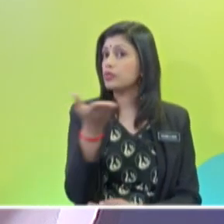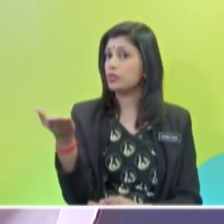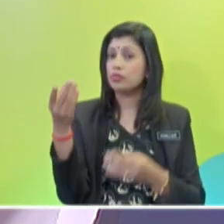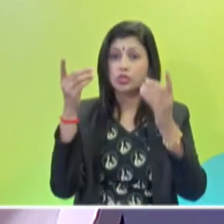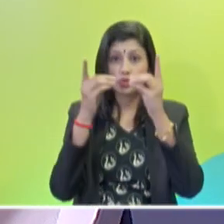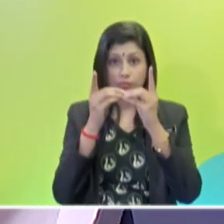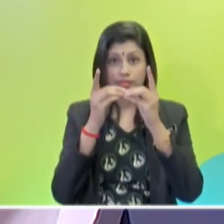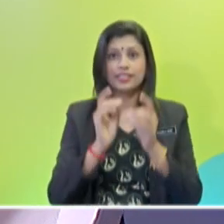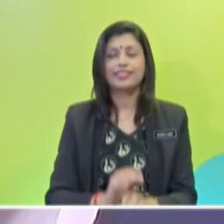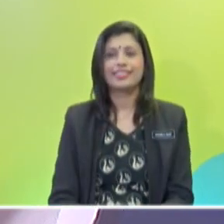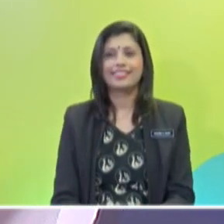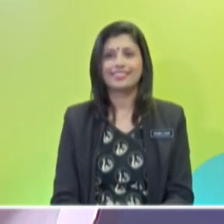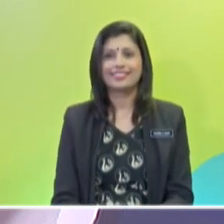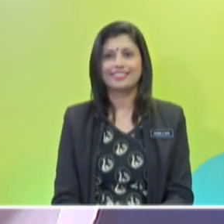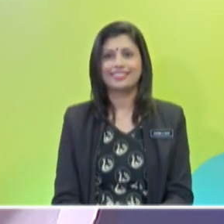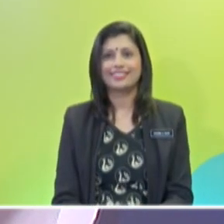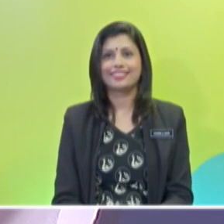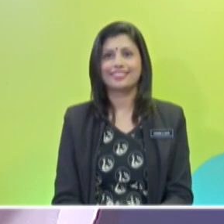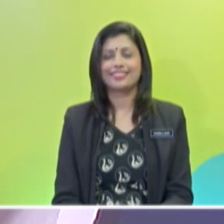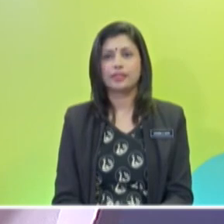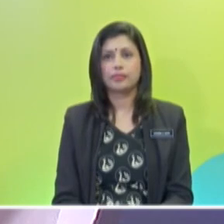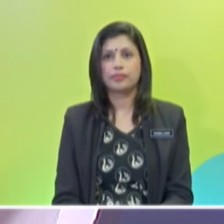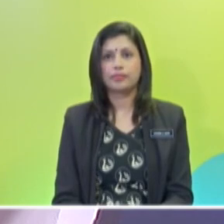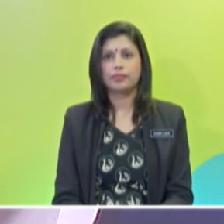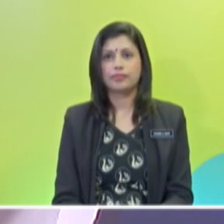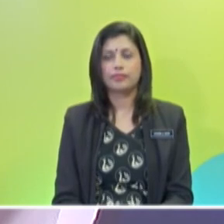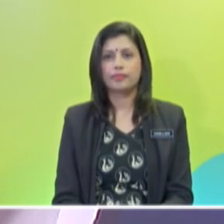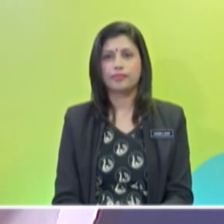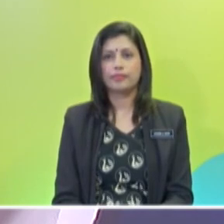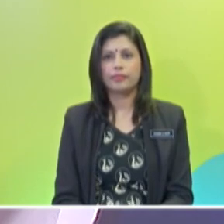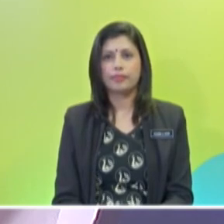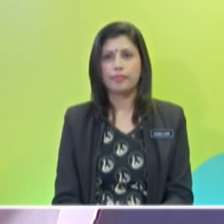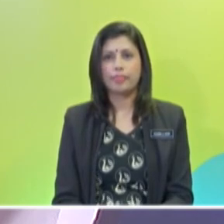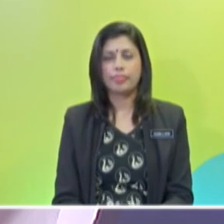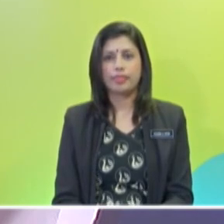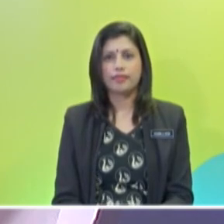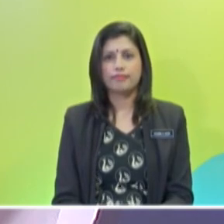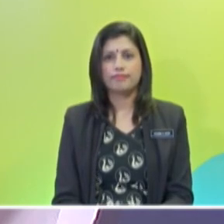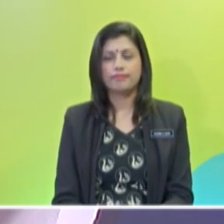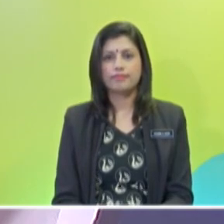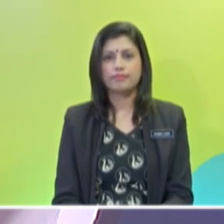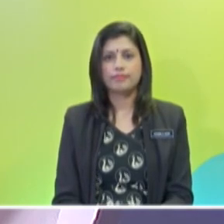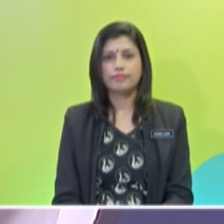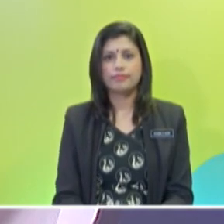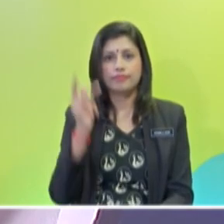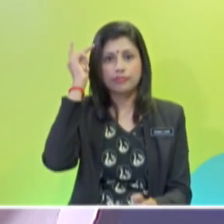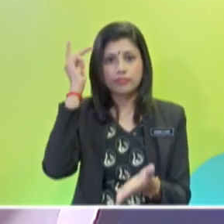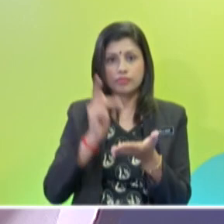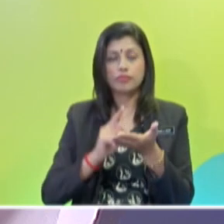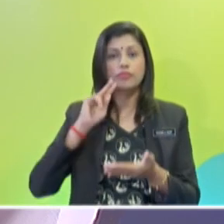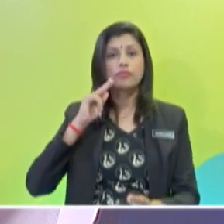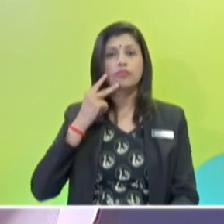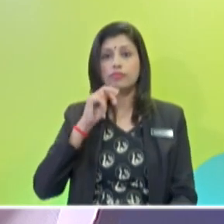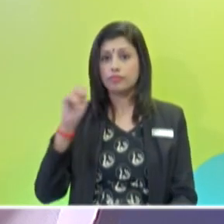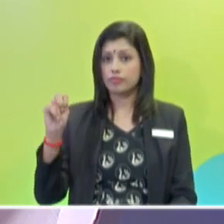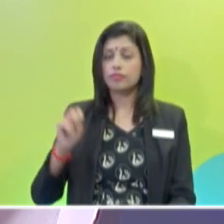yang cikgu sediakan. Okay, jom. Okay. Mana dia? Oh, ini dia. Okey. Kita akan belajar kenali sayur-sayuran. Akmal dan